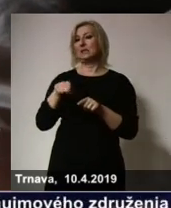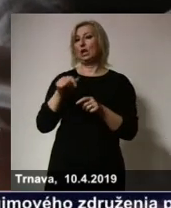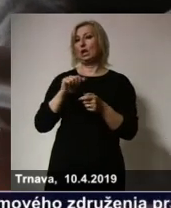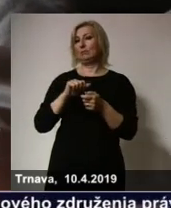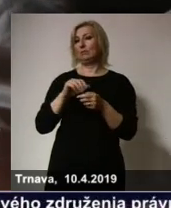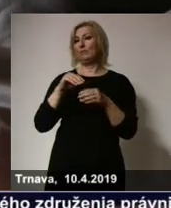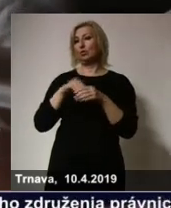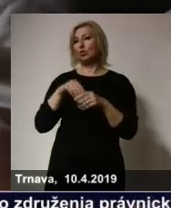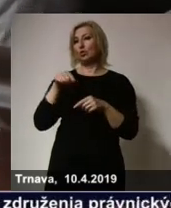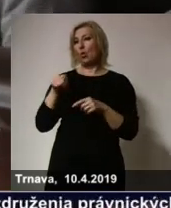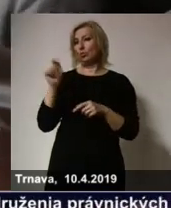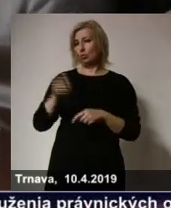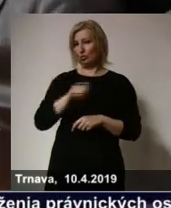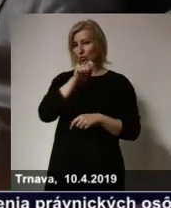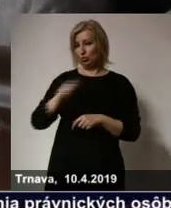632/2009/27 zo dňa